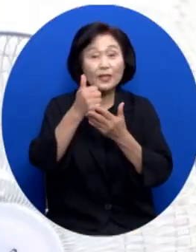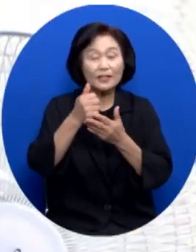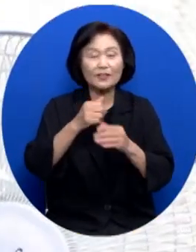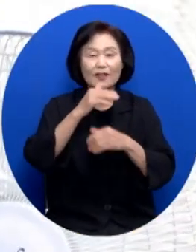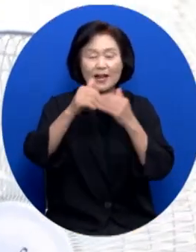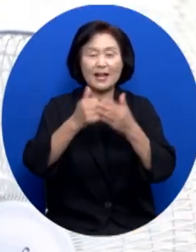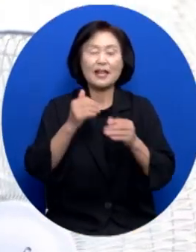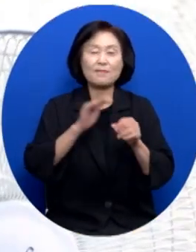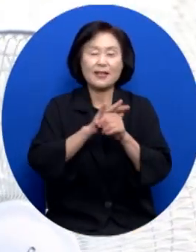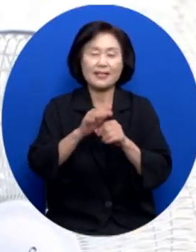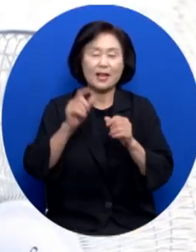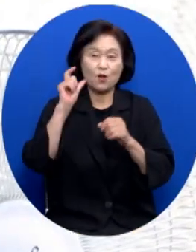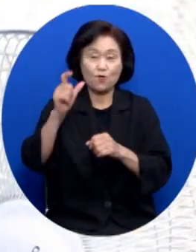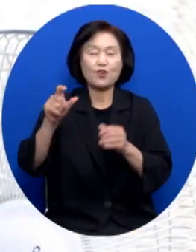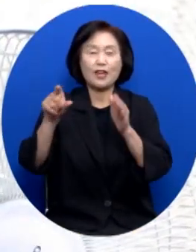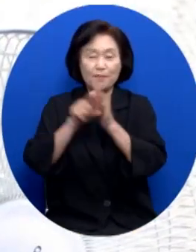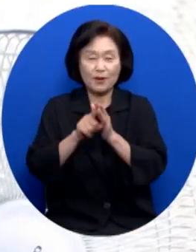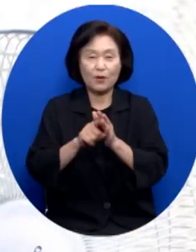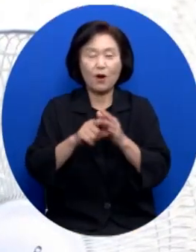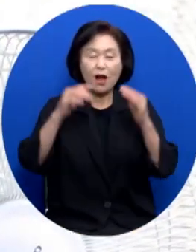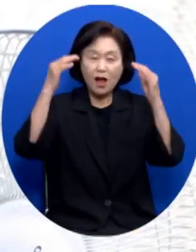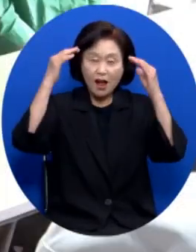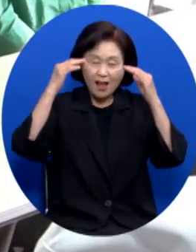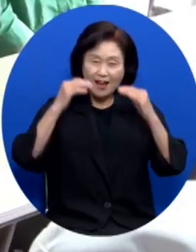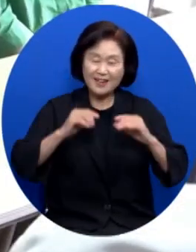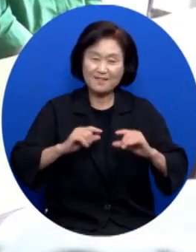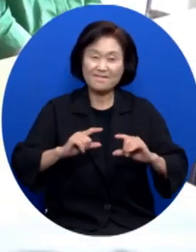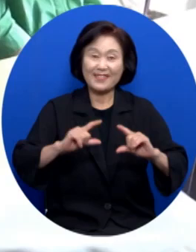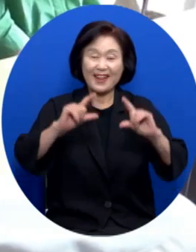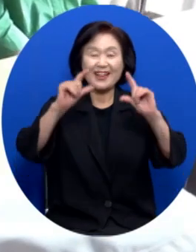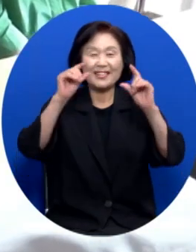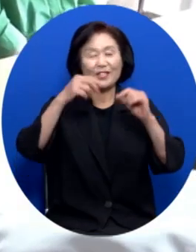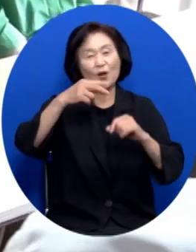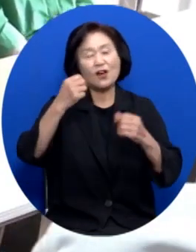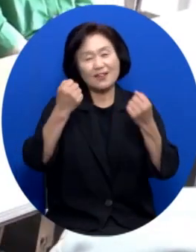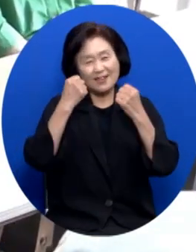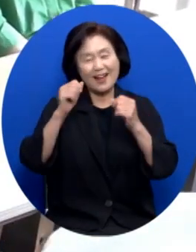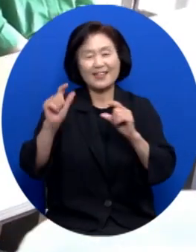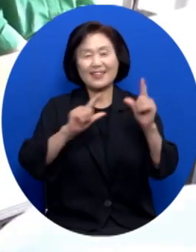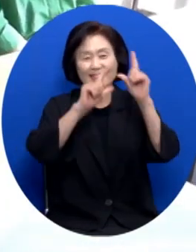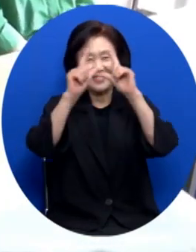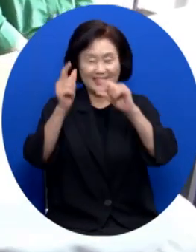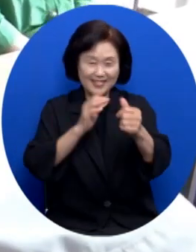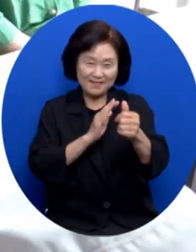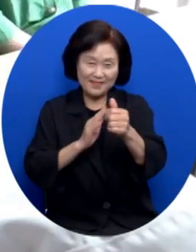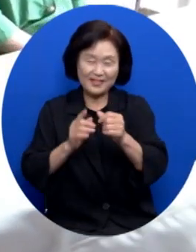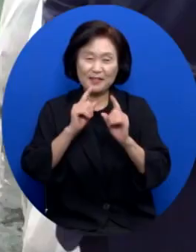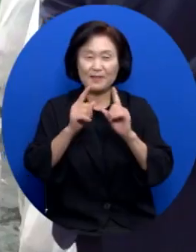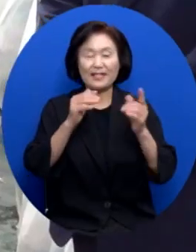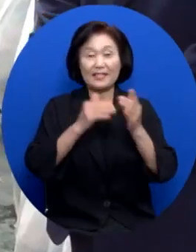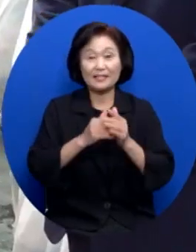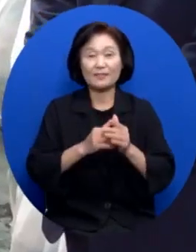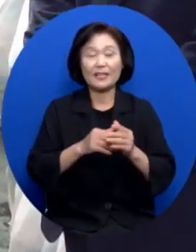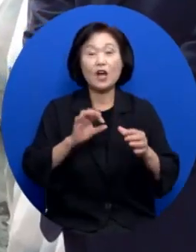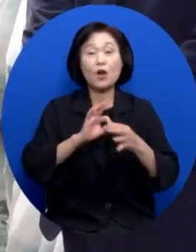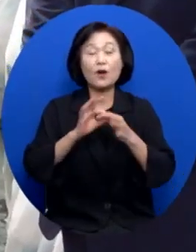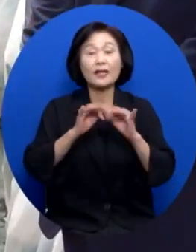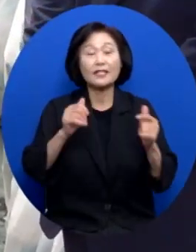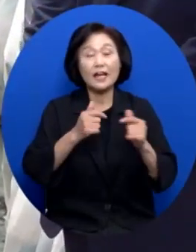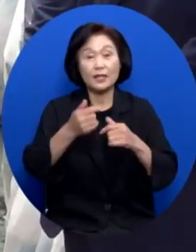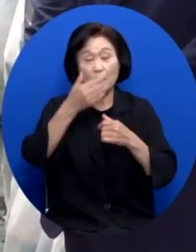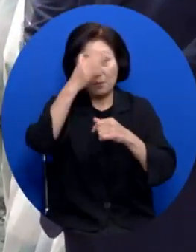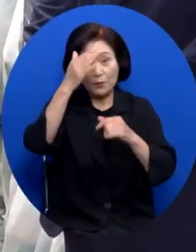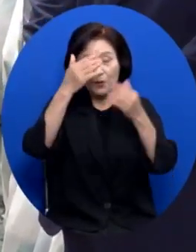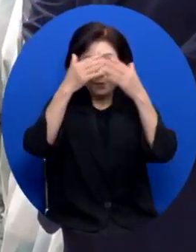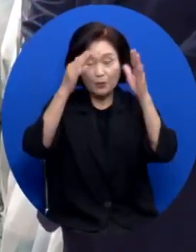사랑을 굳게 믿고 올 여름도 건강하시길 바란다고 격려사를 전했습니다. 성시화운동본부 관계자들은 무료급식